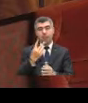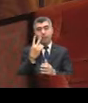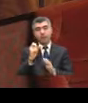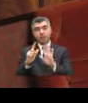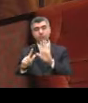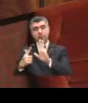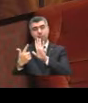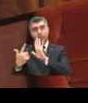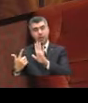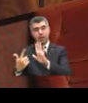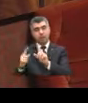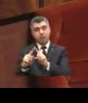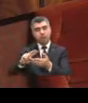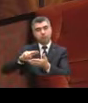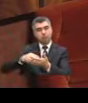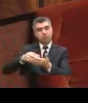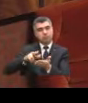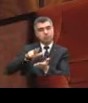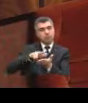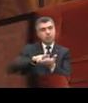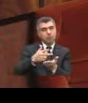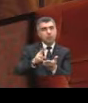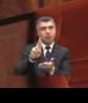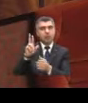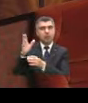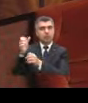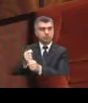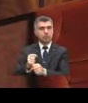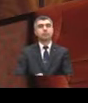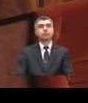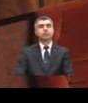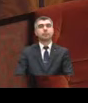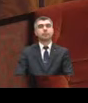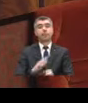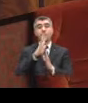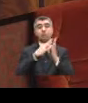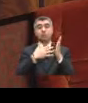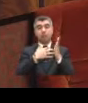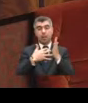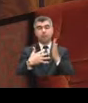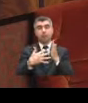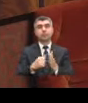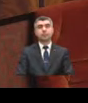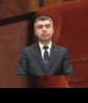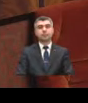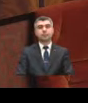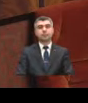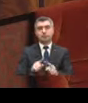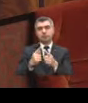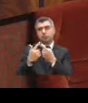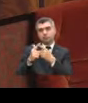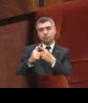2017-2023 تنفيذا للتعليمات الملكية السامية لصاحب الجلالة نصره الله. وبرنامج هو برنامج متعدد